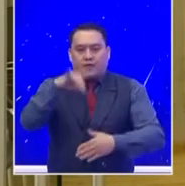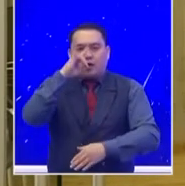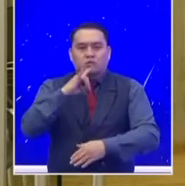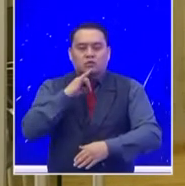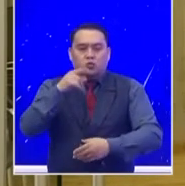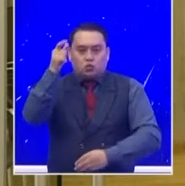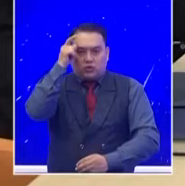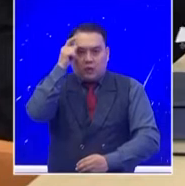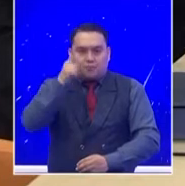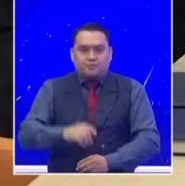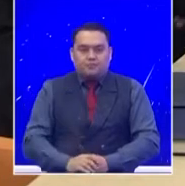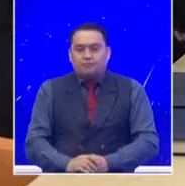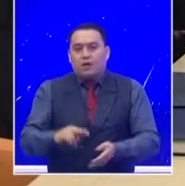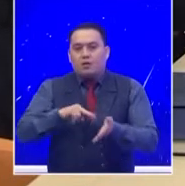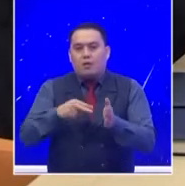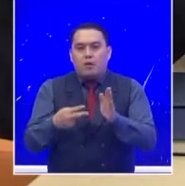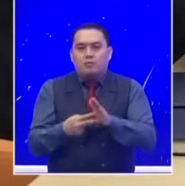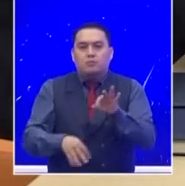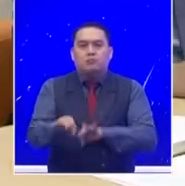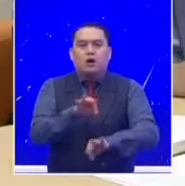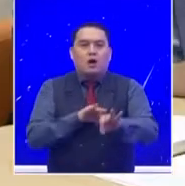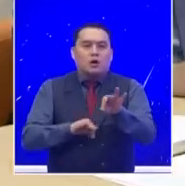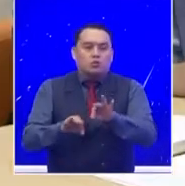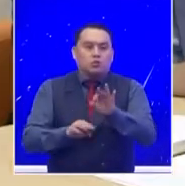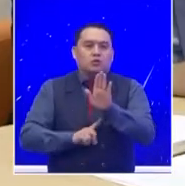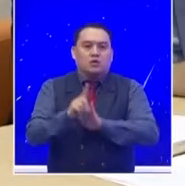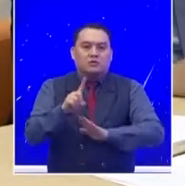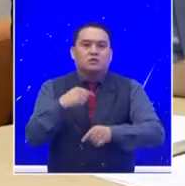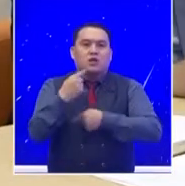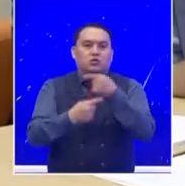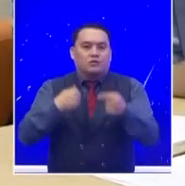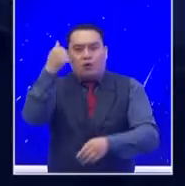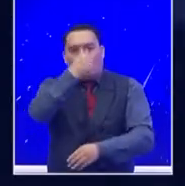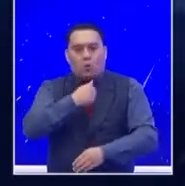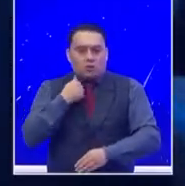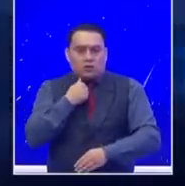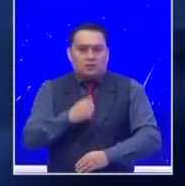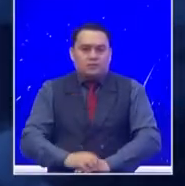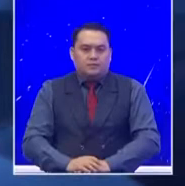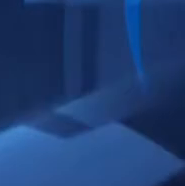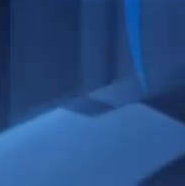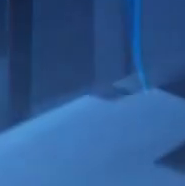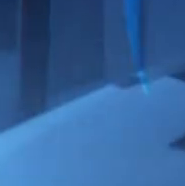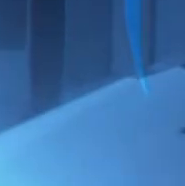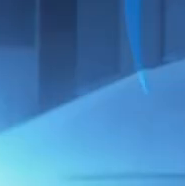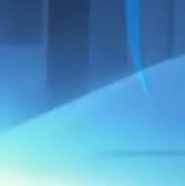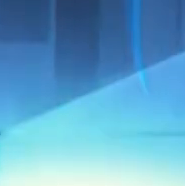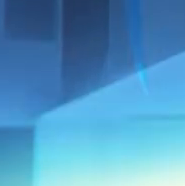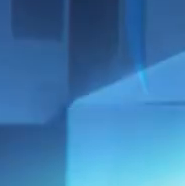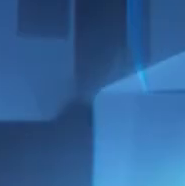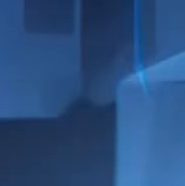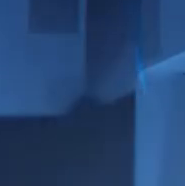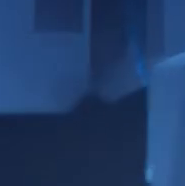Казахстаном и Турцией. По плану запуск производства ожидается в конце текущего года. Азат Жумаханов, Жаслан Шинкенже,